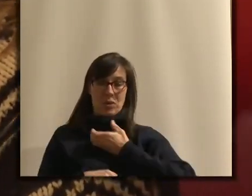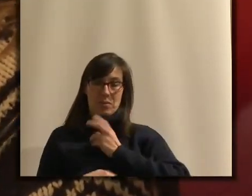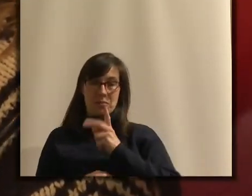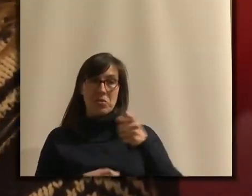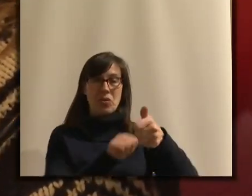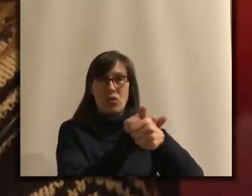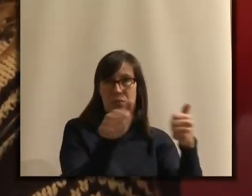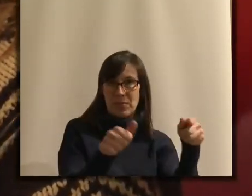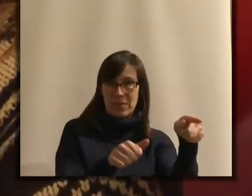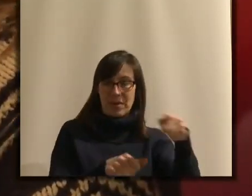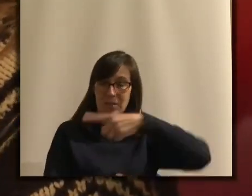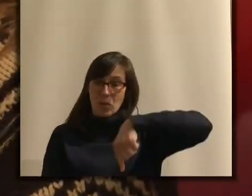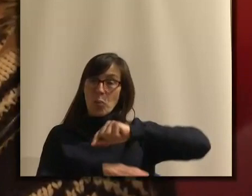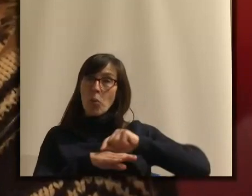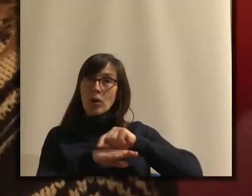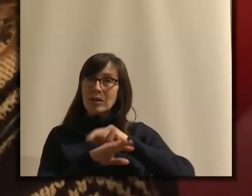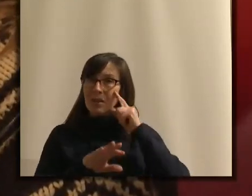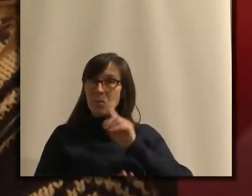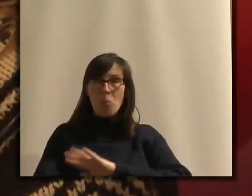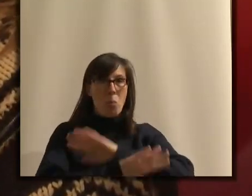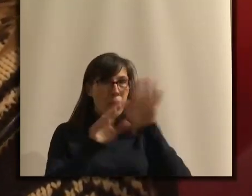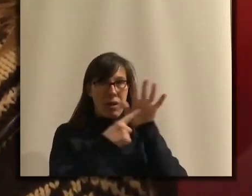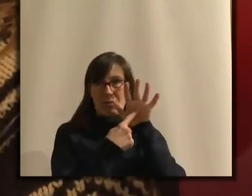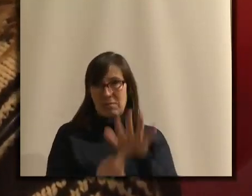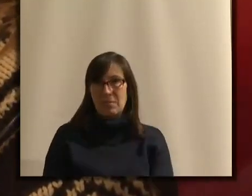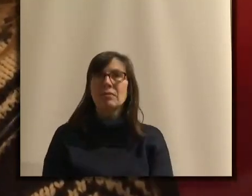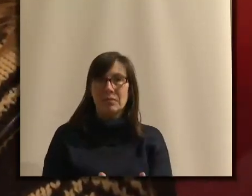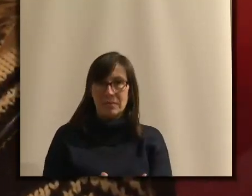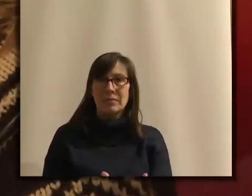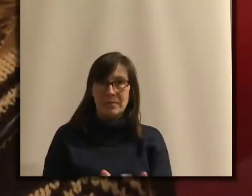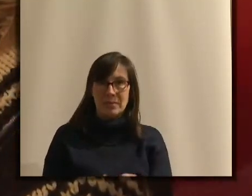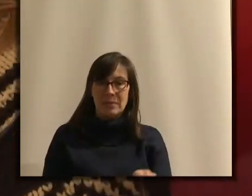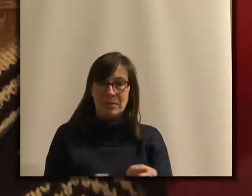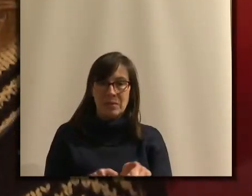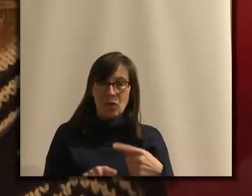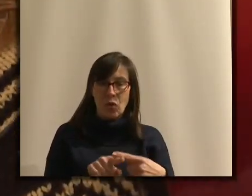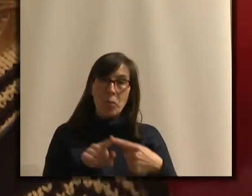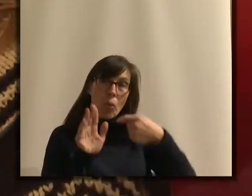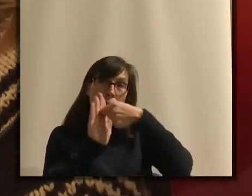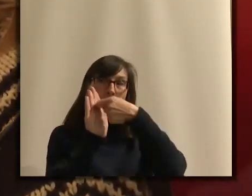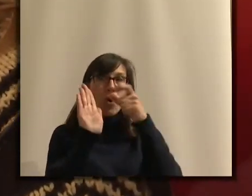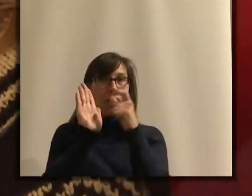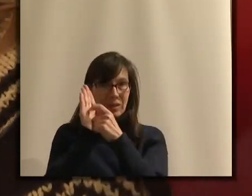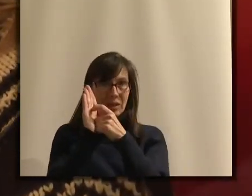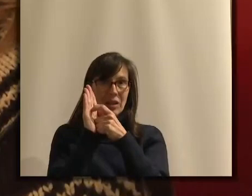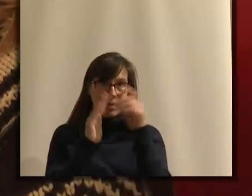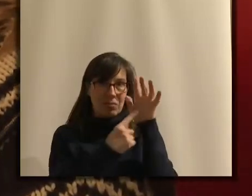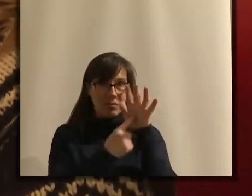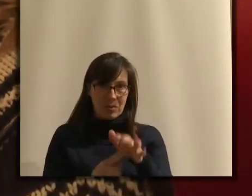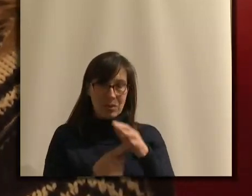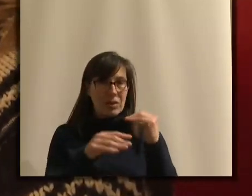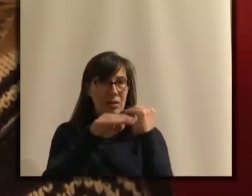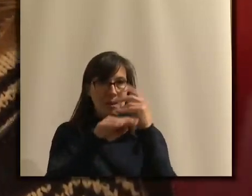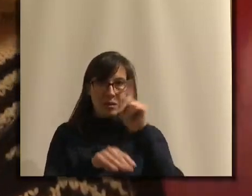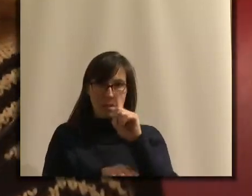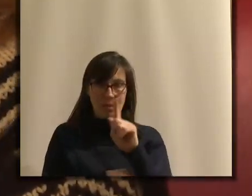definitiva, les seves polítiques són claríssimament discriminatòries i tipificades dins l'articulat de la llei per la igualtat de tracte i no